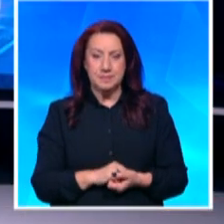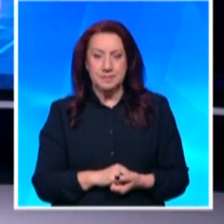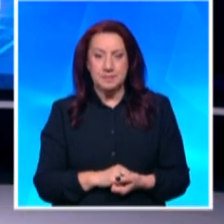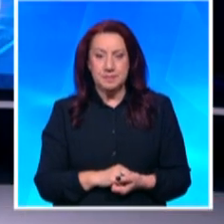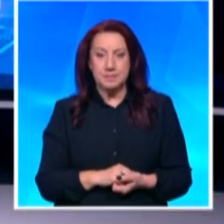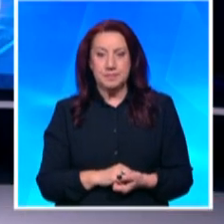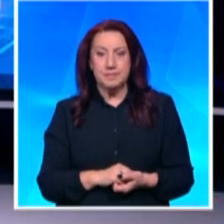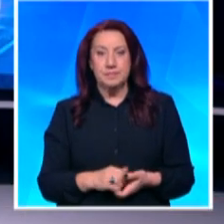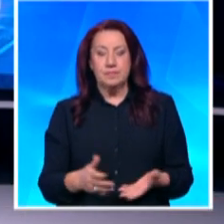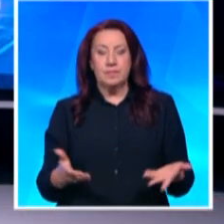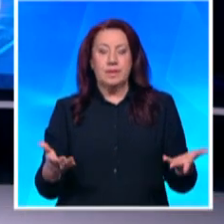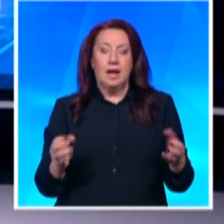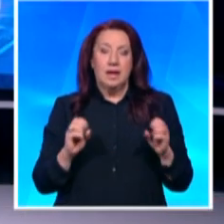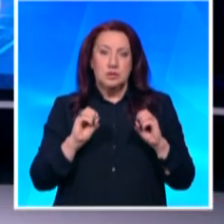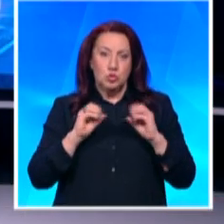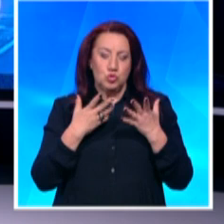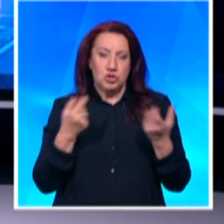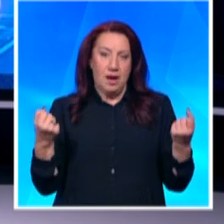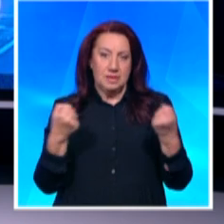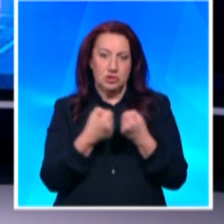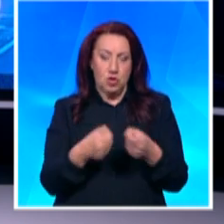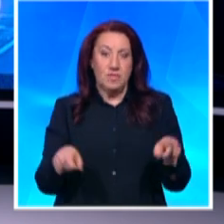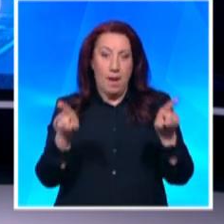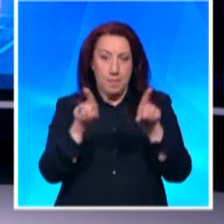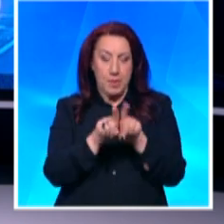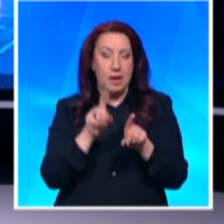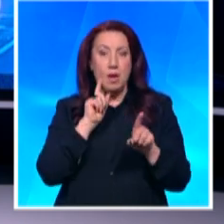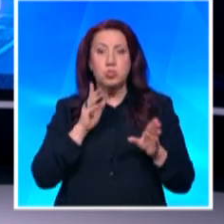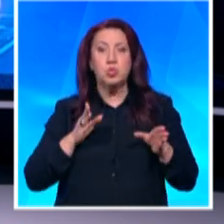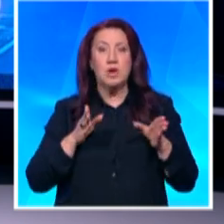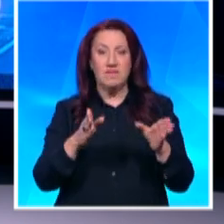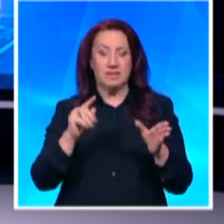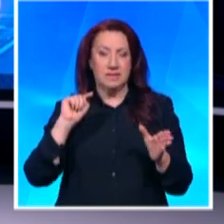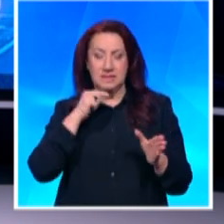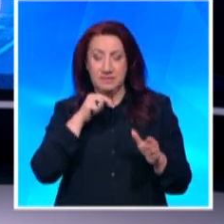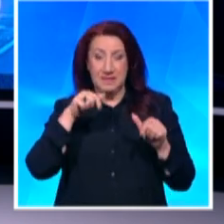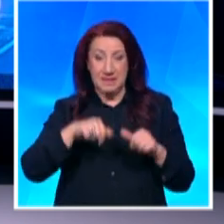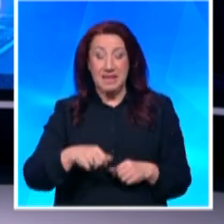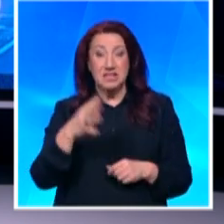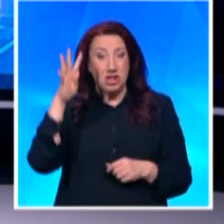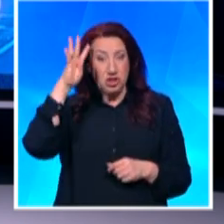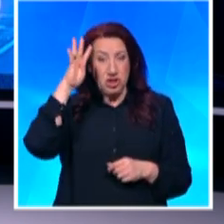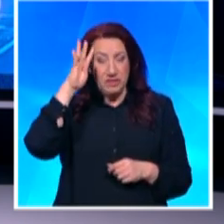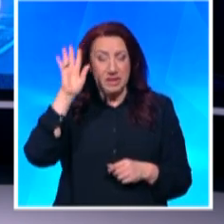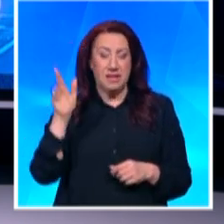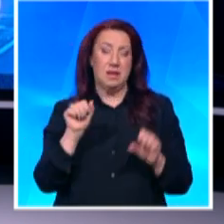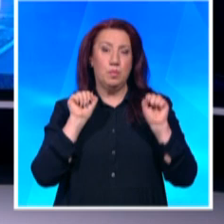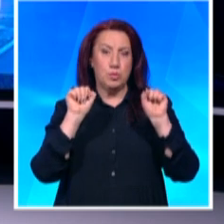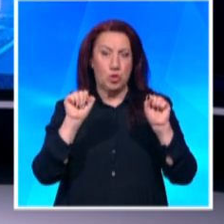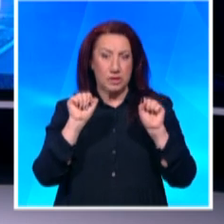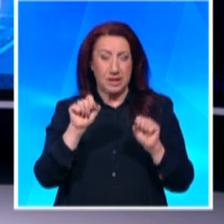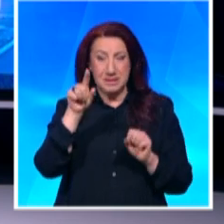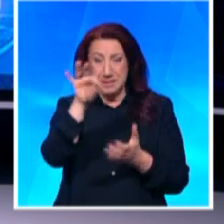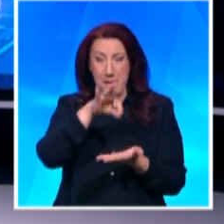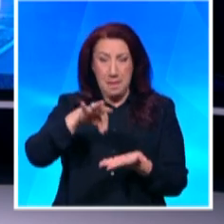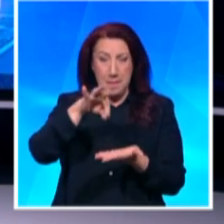Пореден инцидент на булевард Сливница и четвърта вечер на протести след катастрофата с две жертви. Ани и Явор бяха пометени